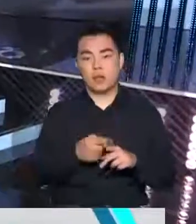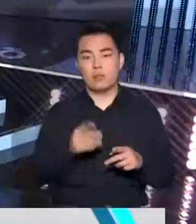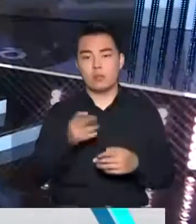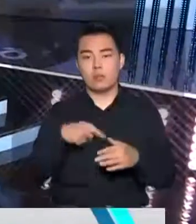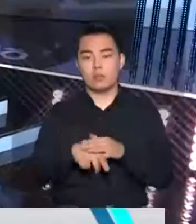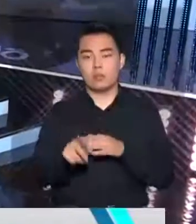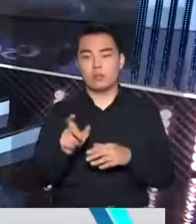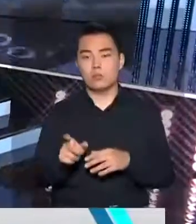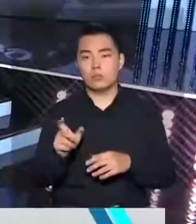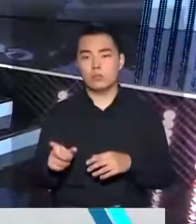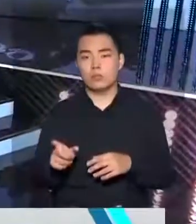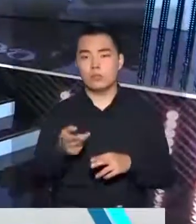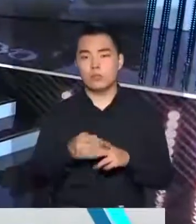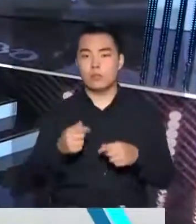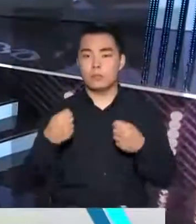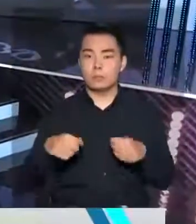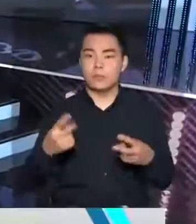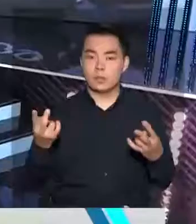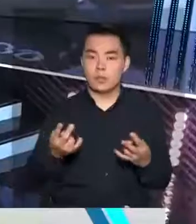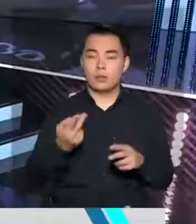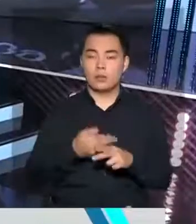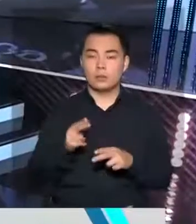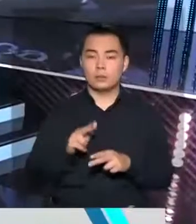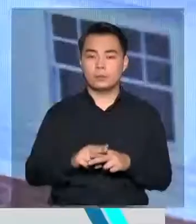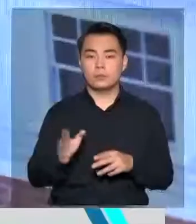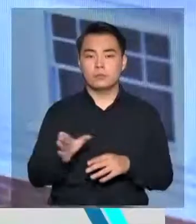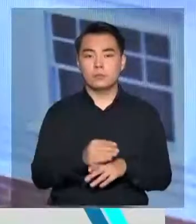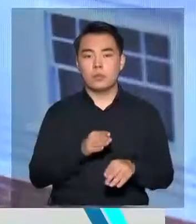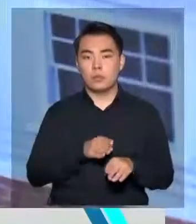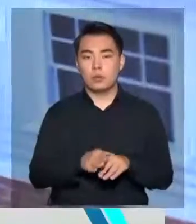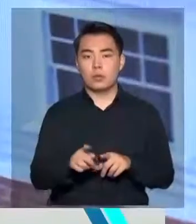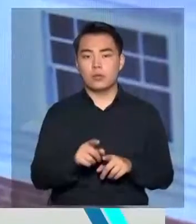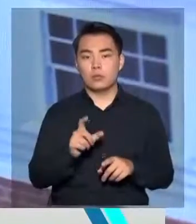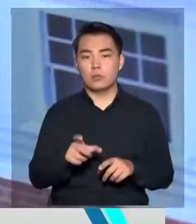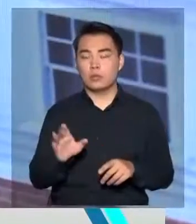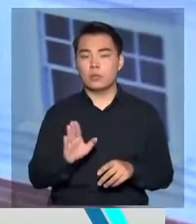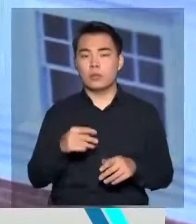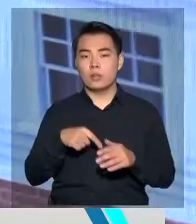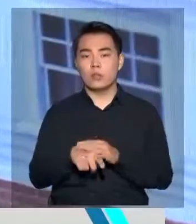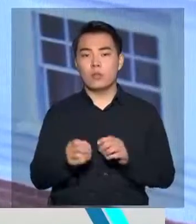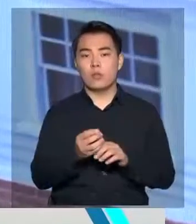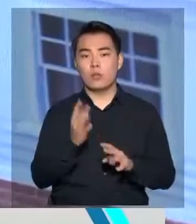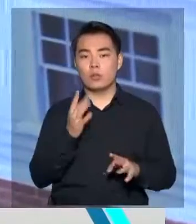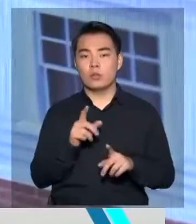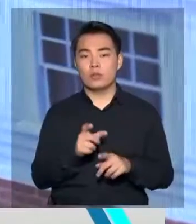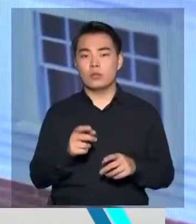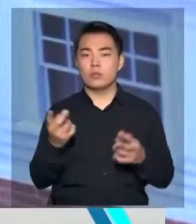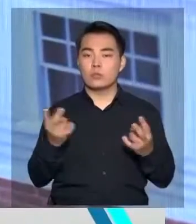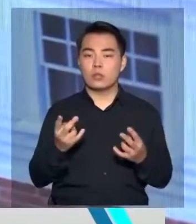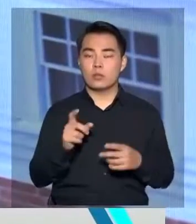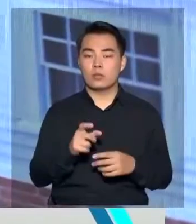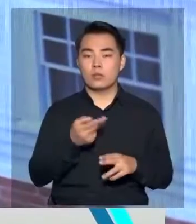арасында сату керек қой. Яғни бүкіл халықтың арасында емес, тек қана осы кезекте тұрған мұқтаж азаматтардың